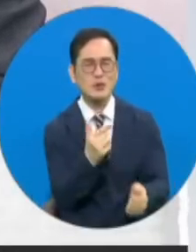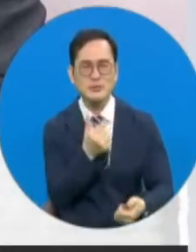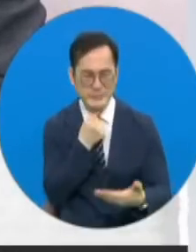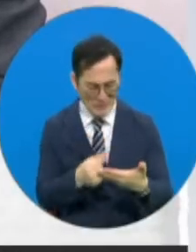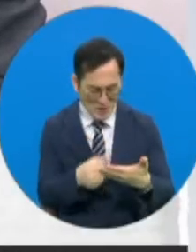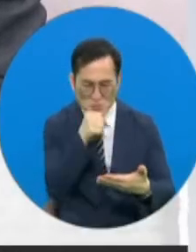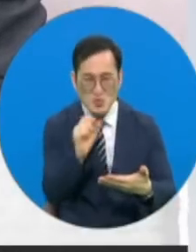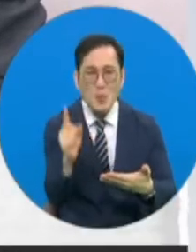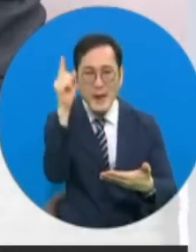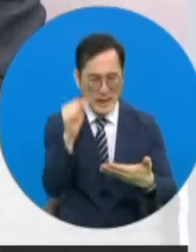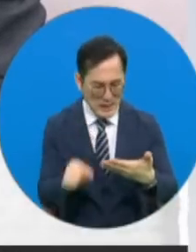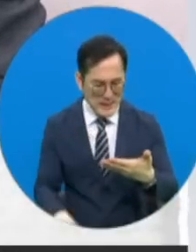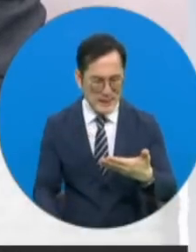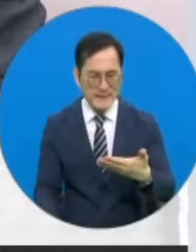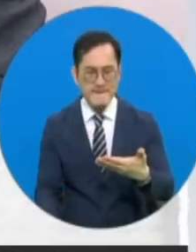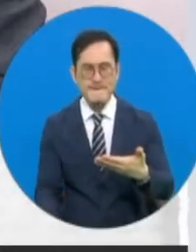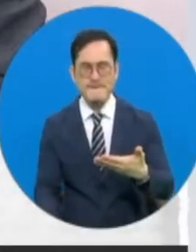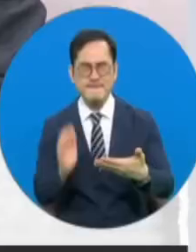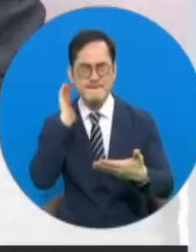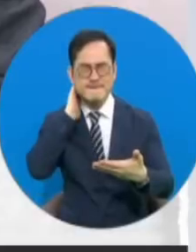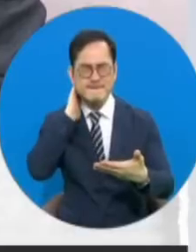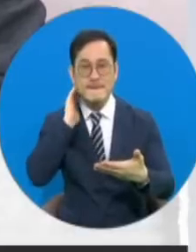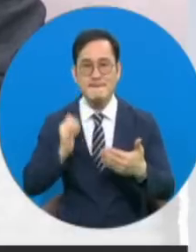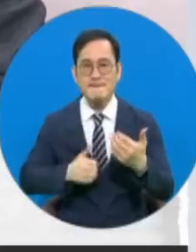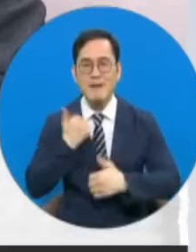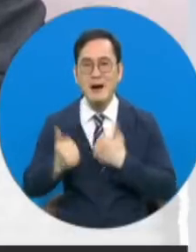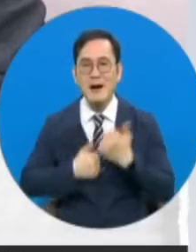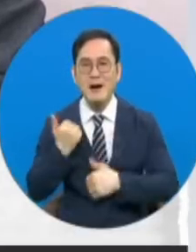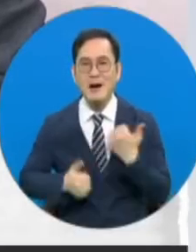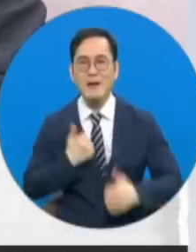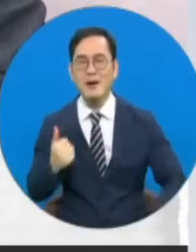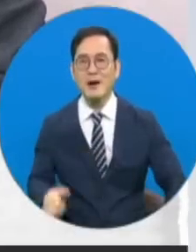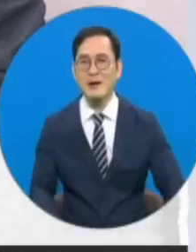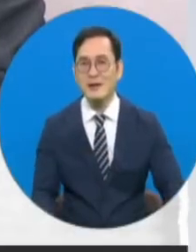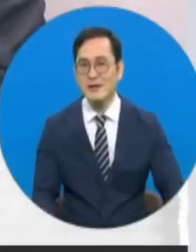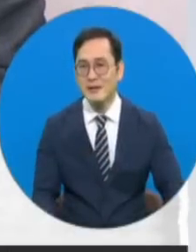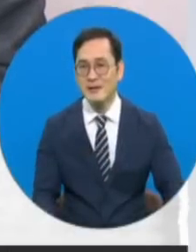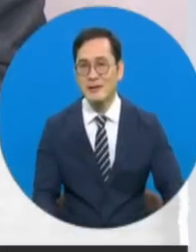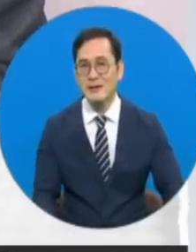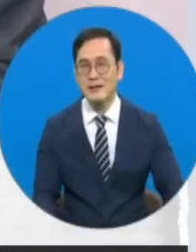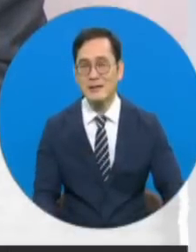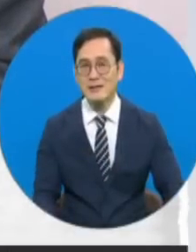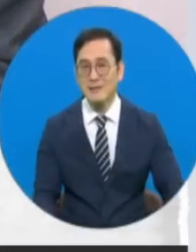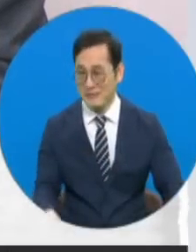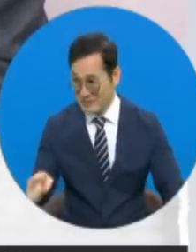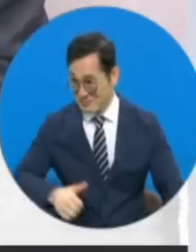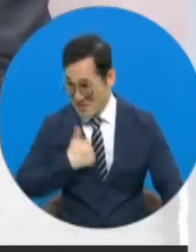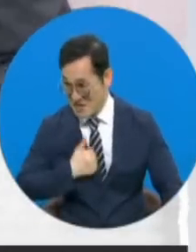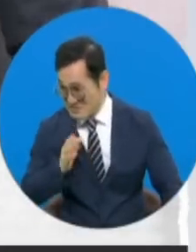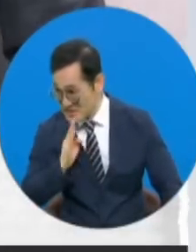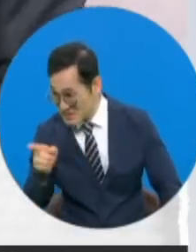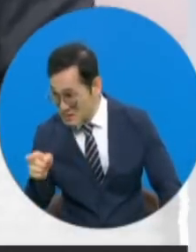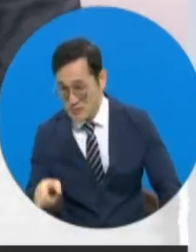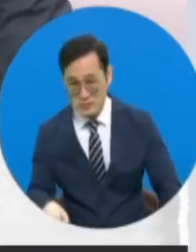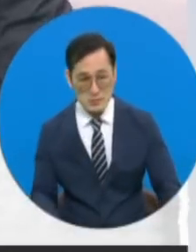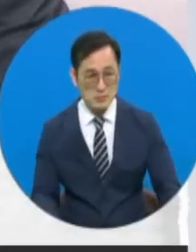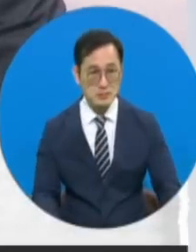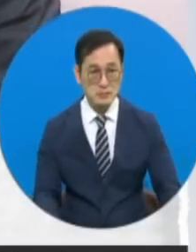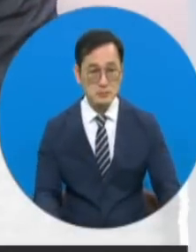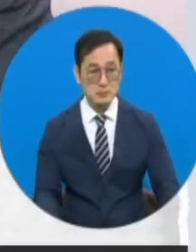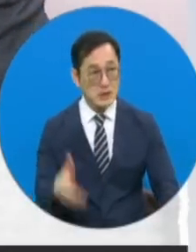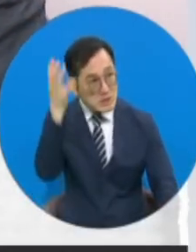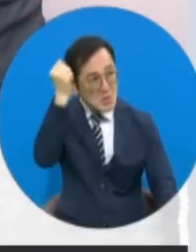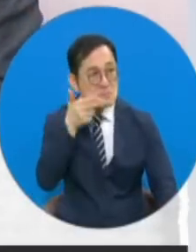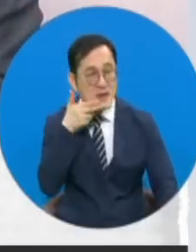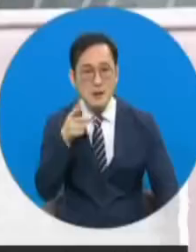한 위원장은 그거는 인정하고 있는데 나는 몰랐다라는 겁니까 아니면 혐의조차 인정하고 있지 않은 건가요 사실은